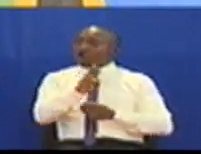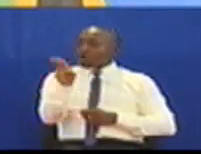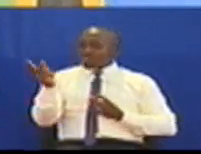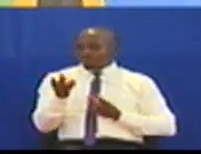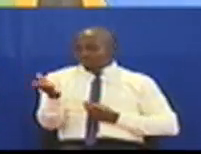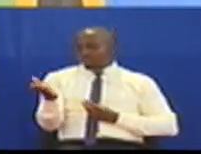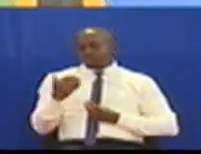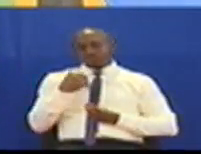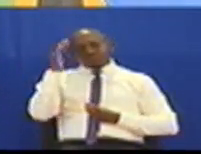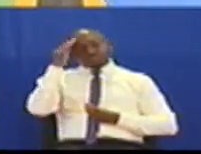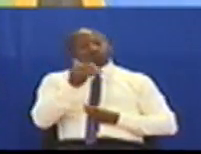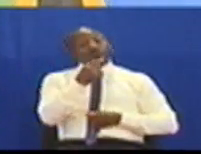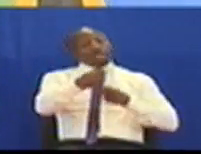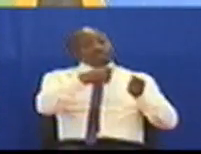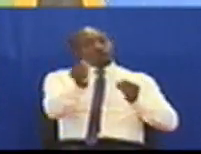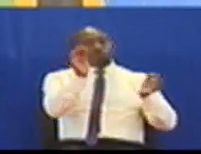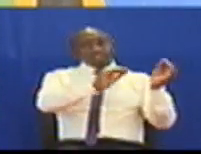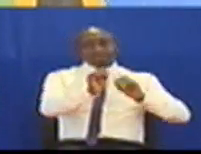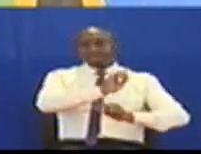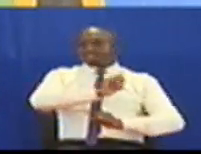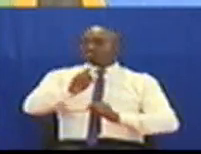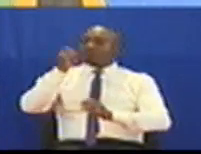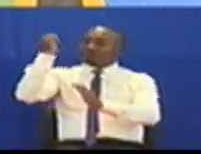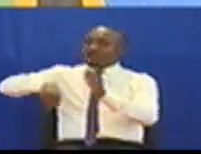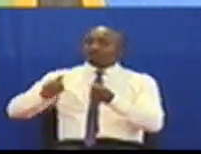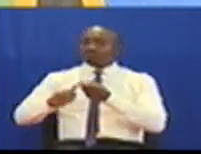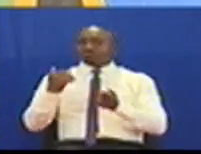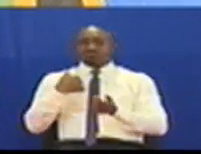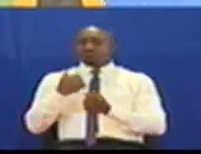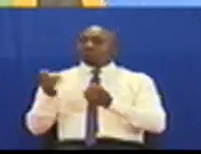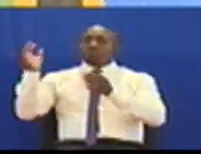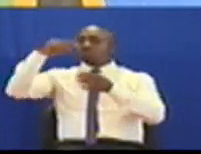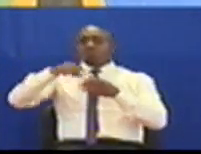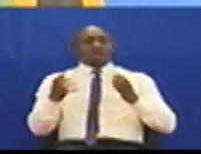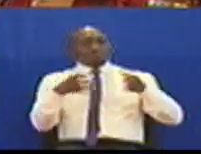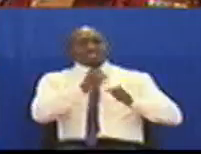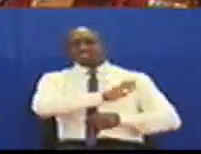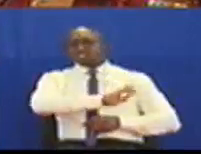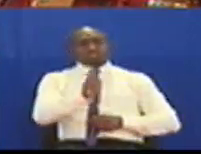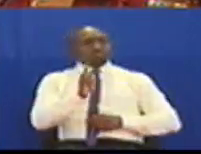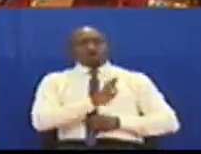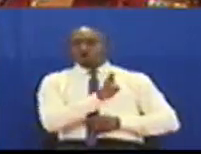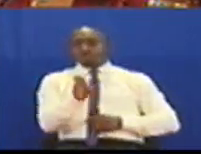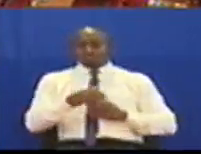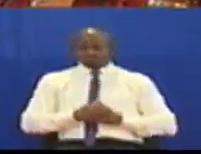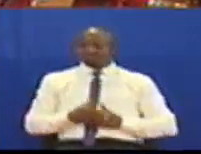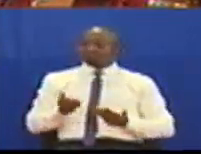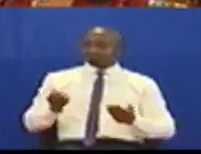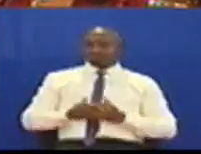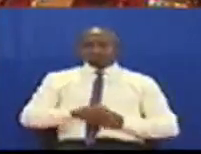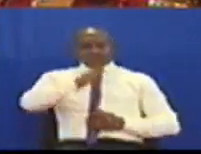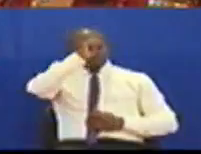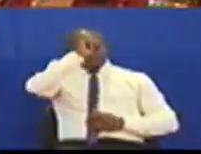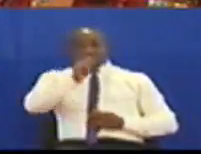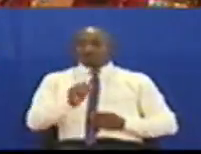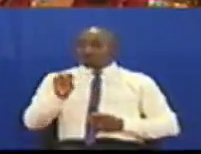hiyo mimi nafikiri aendelee kuchangia tu mchango wake, lakini asiseme tu kwamba angekuja kwenye kamati. Hiyo sio hoja kabisa mheshimiwa. Mheshimiwa